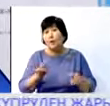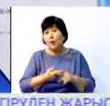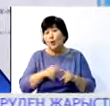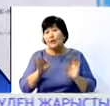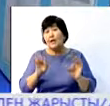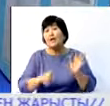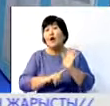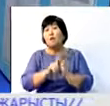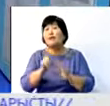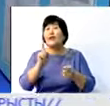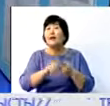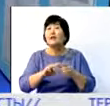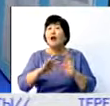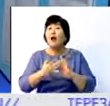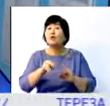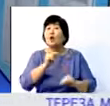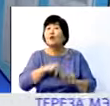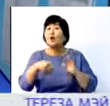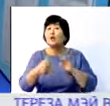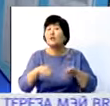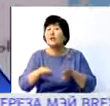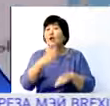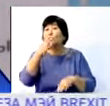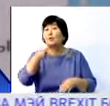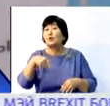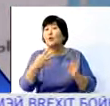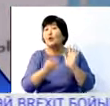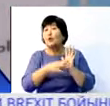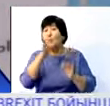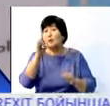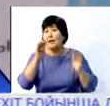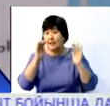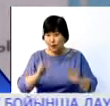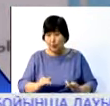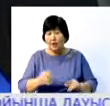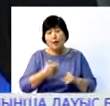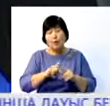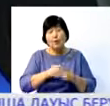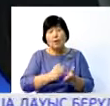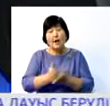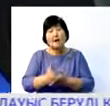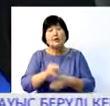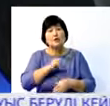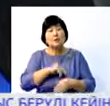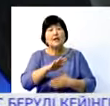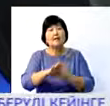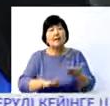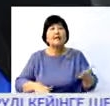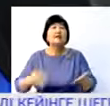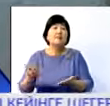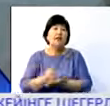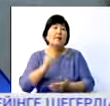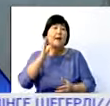игі бастамалардың арқасында ауданда жұмыссыздық деңгейі 4.9%-ға төмендеді. Бұл бағыттағы жүйелі жұмыстар жалғасын таба